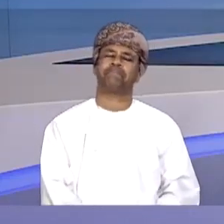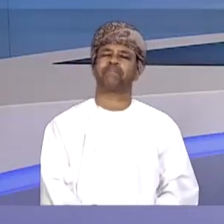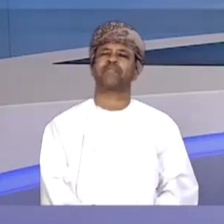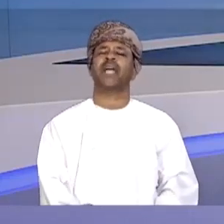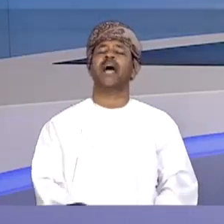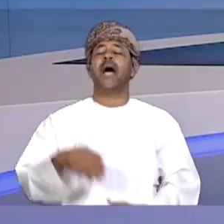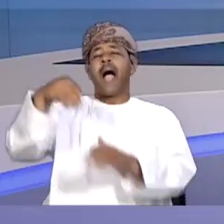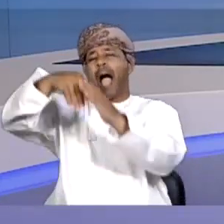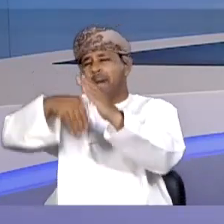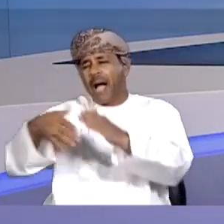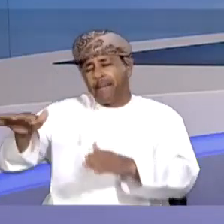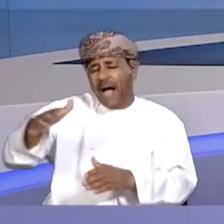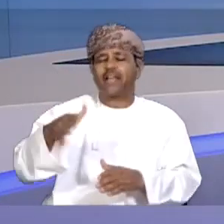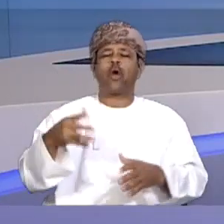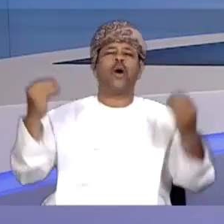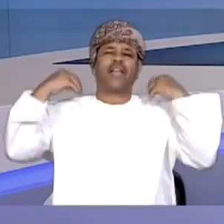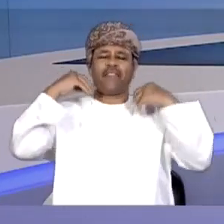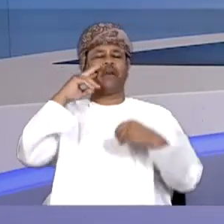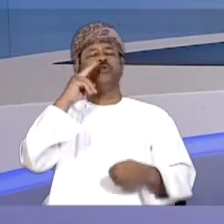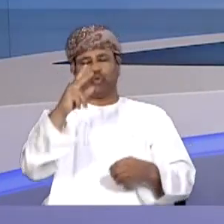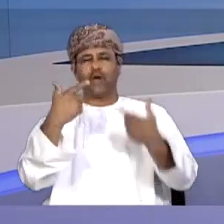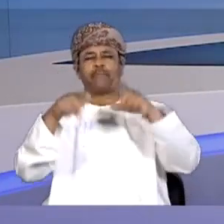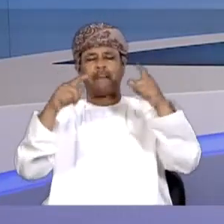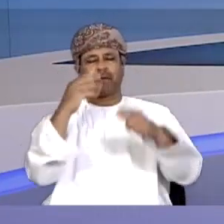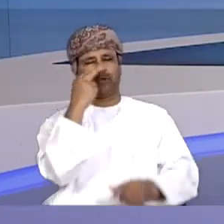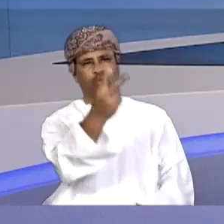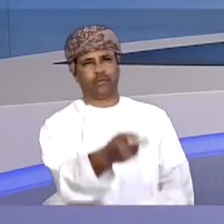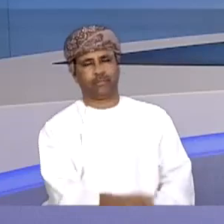ومن أعماق البحر إلى ساحة الرياضة مع عبد العزيز لوهيبي.